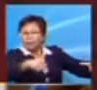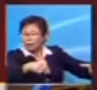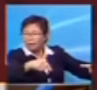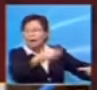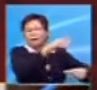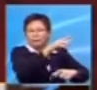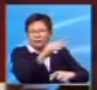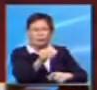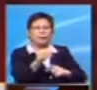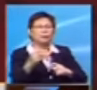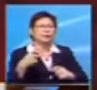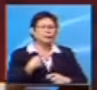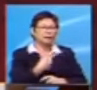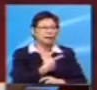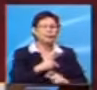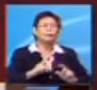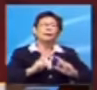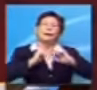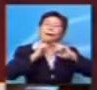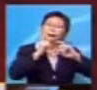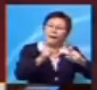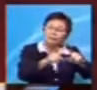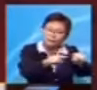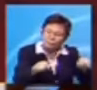mana kita bagi